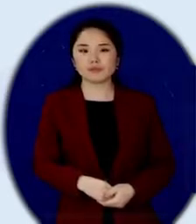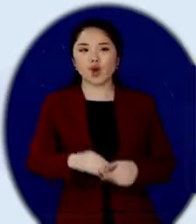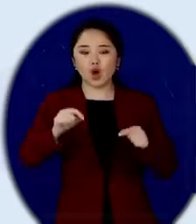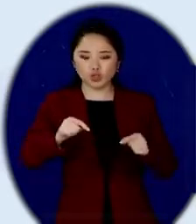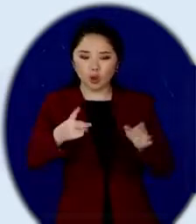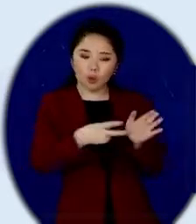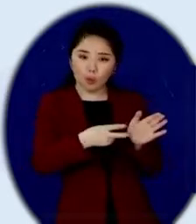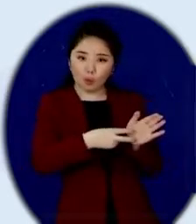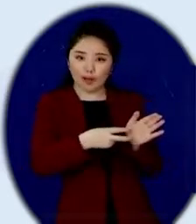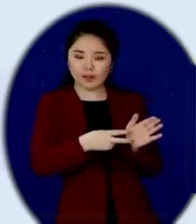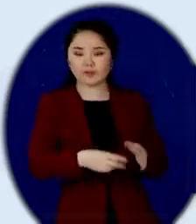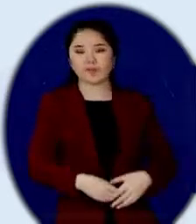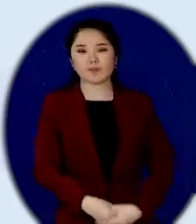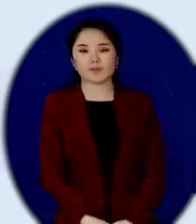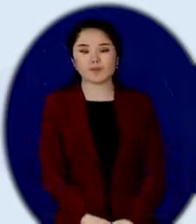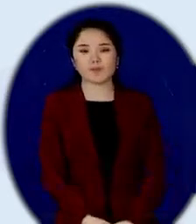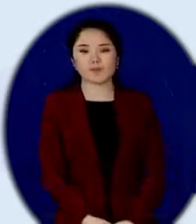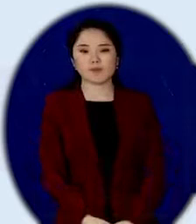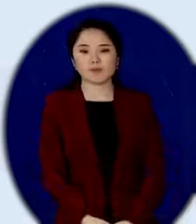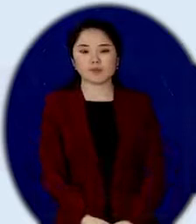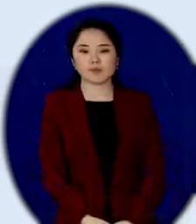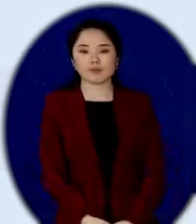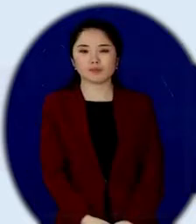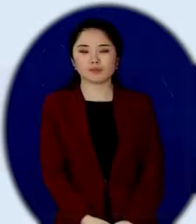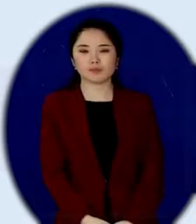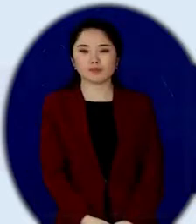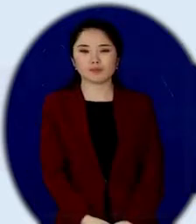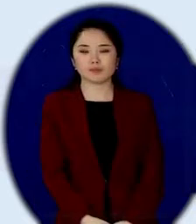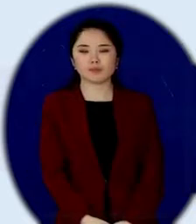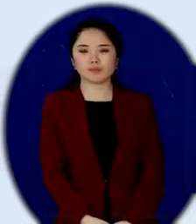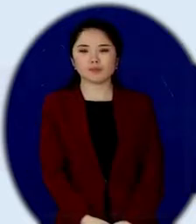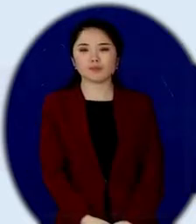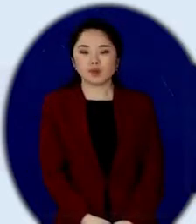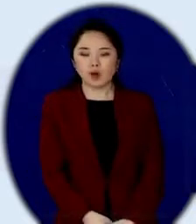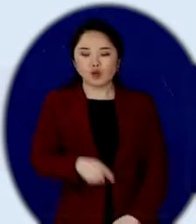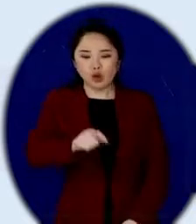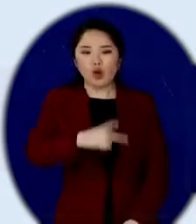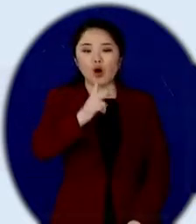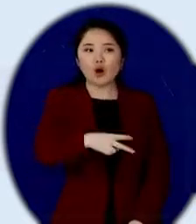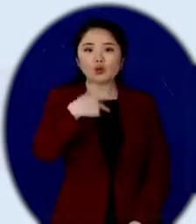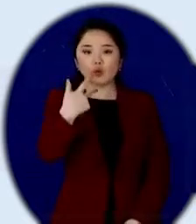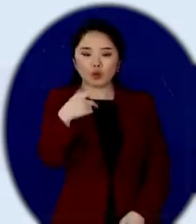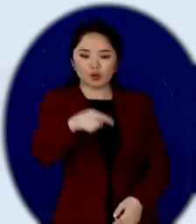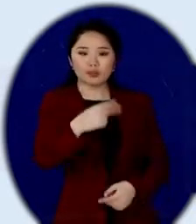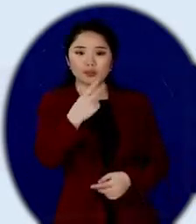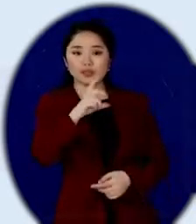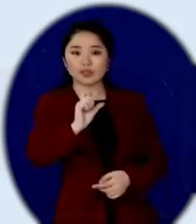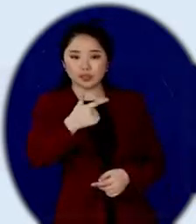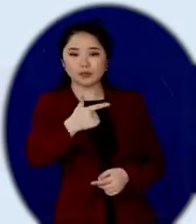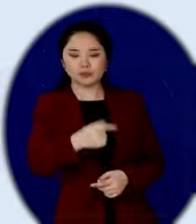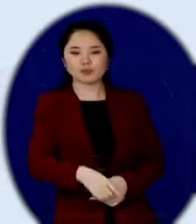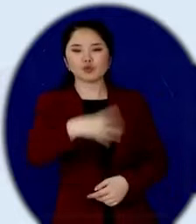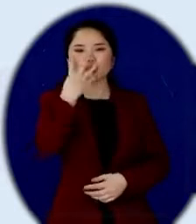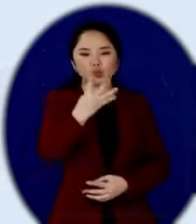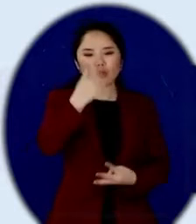хуваах үйлдэл болгоё. За, одоо 23 цэцгийг